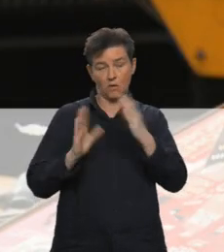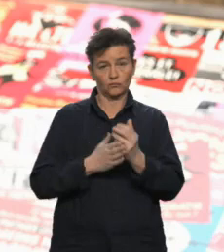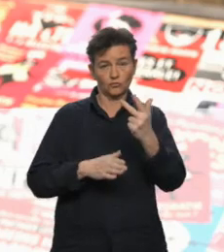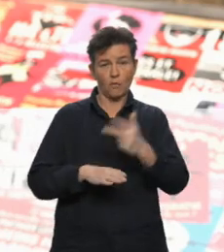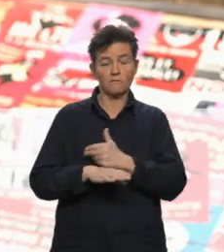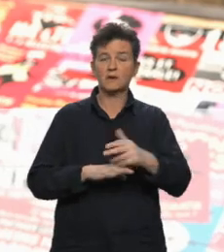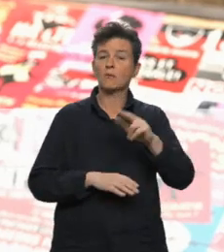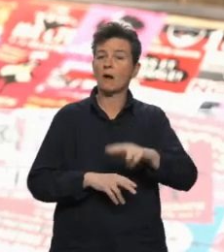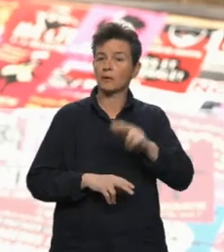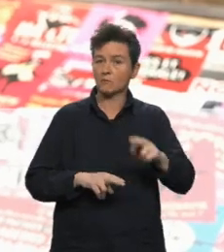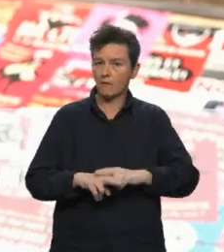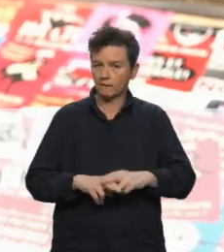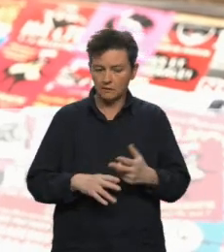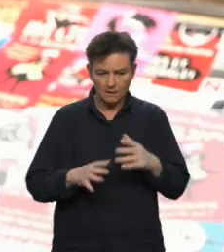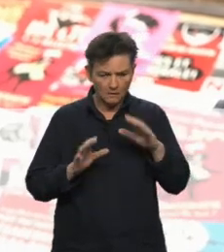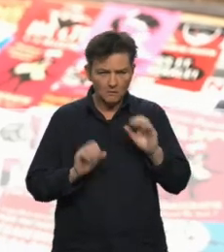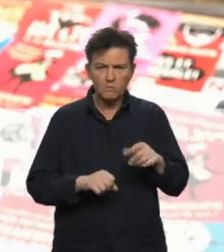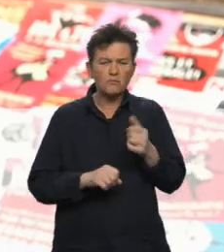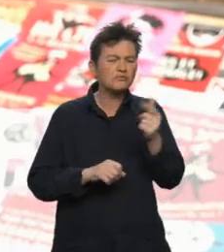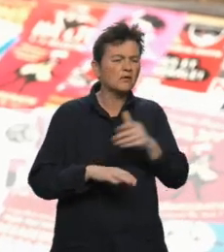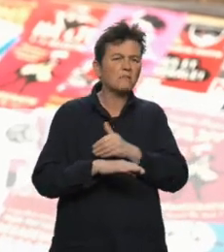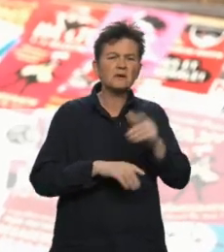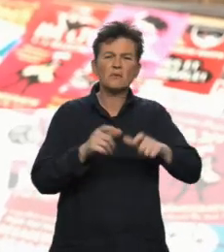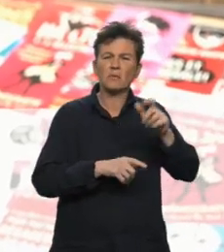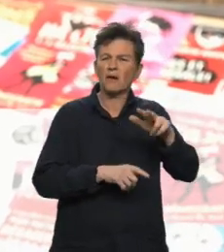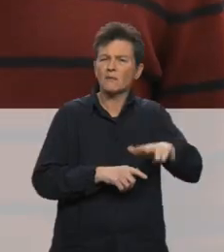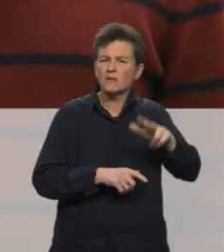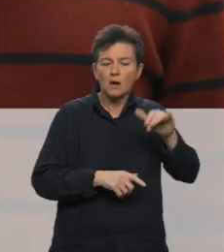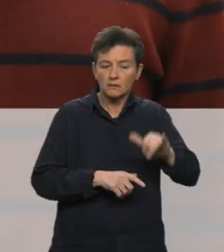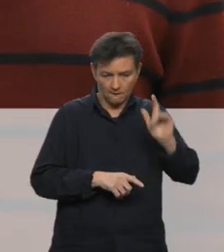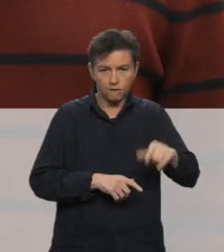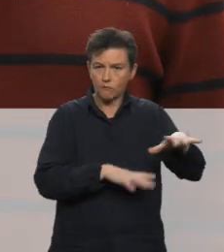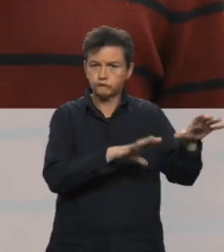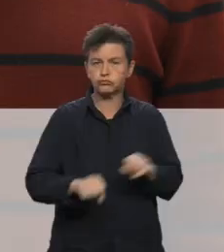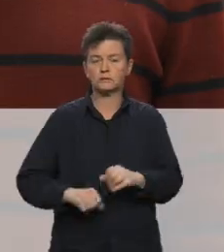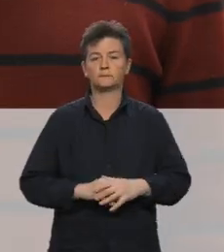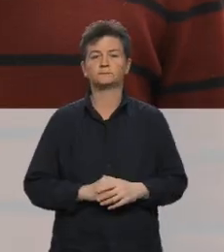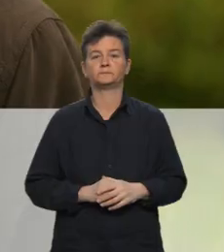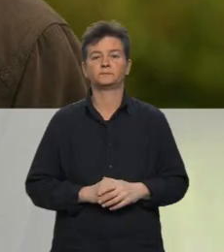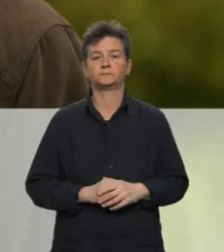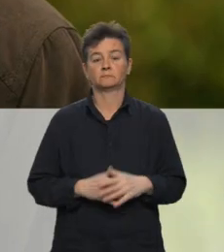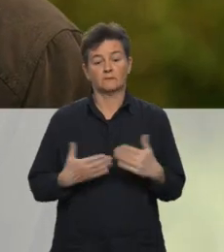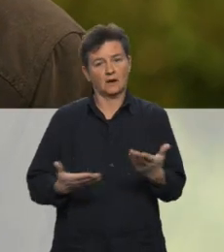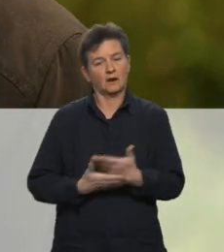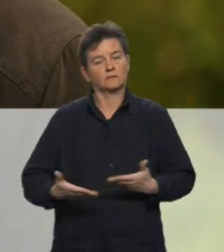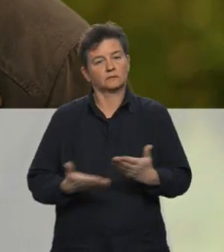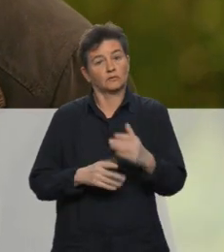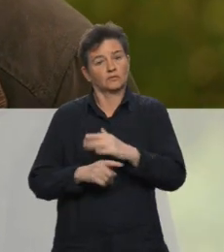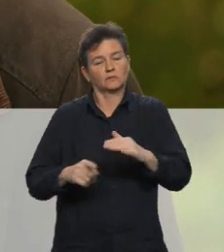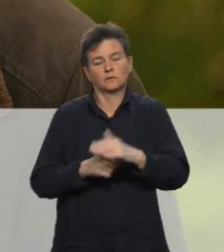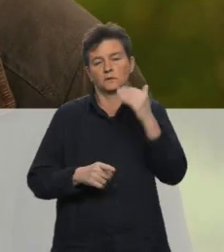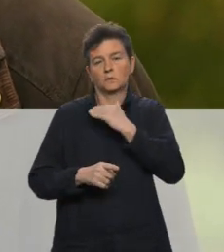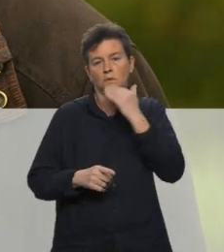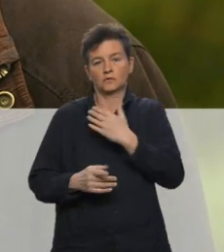logements vides. Largement de quoi loger les millions de personnes mal logées. Il faut les réquisitionner. Il y a une urgence sociale